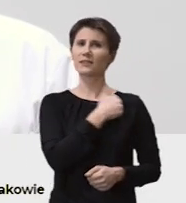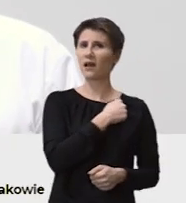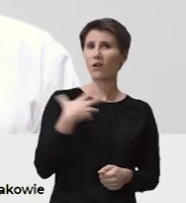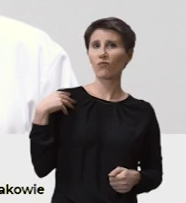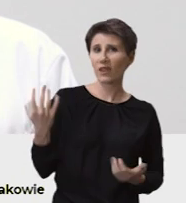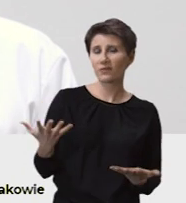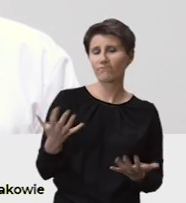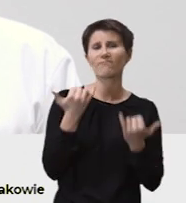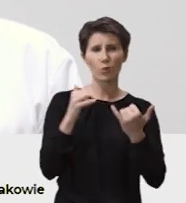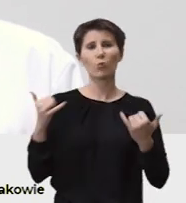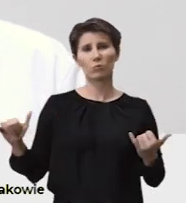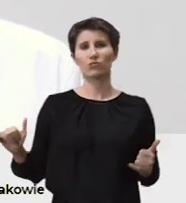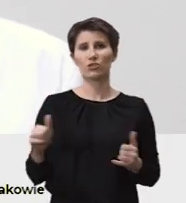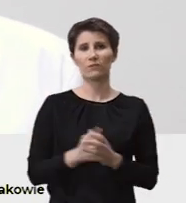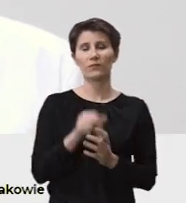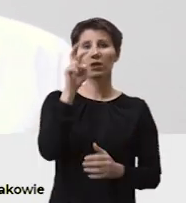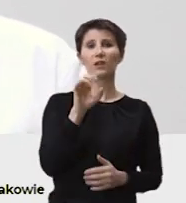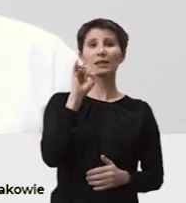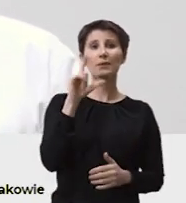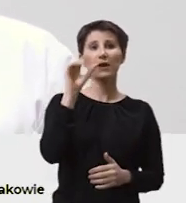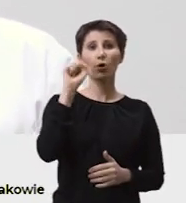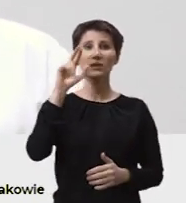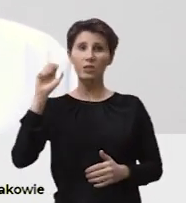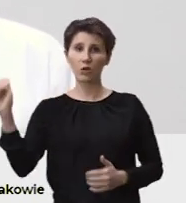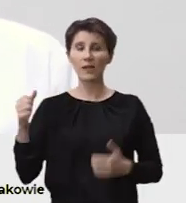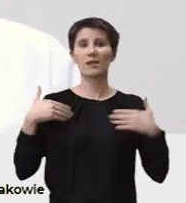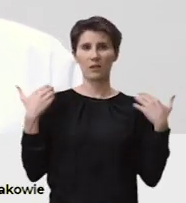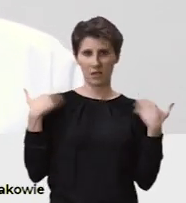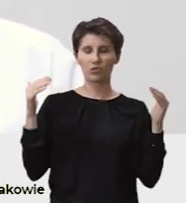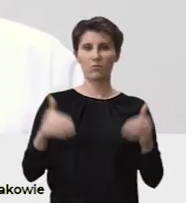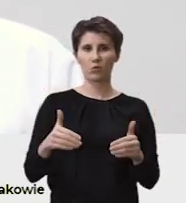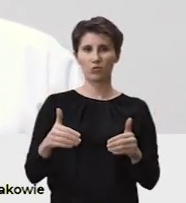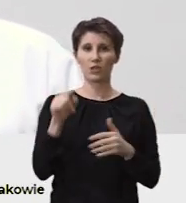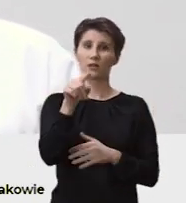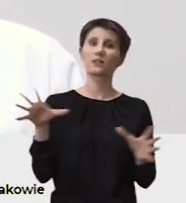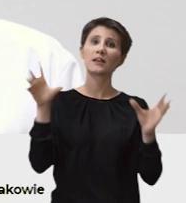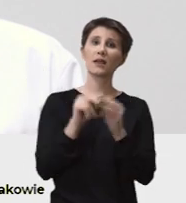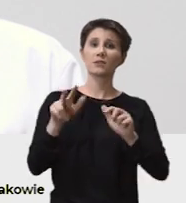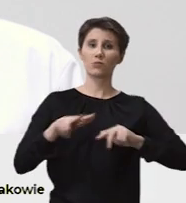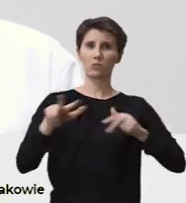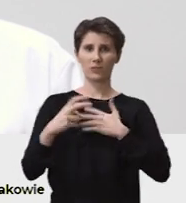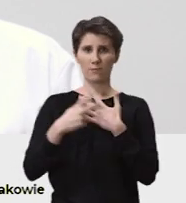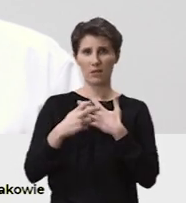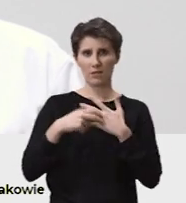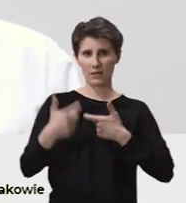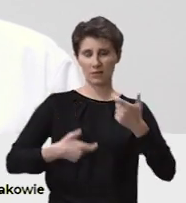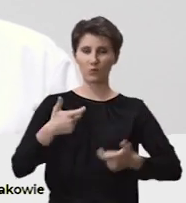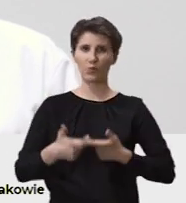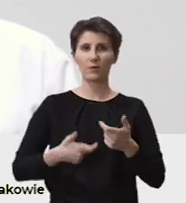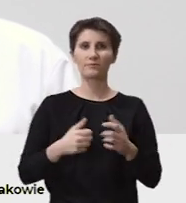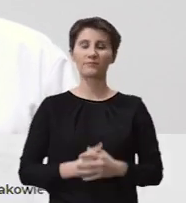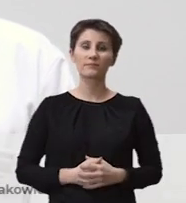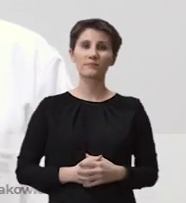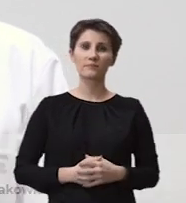lat. Zawał serca może wystąpić w każdym wieku. Rodzinną hipercholesterolemię możemy leczyć skutecznie. Zbadaj siebie i